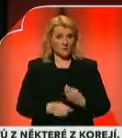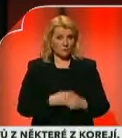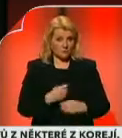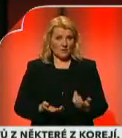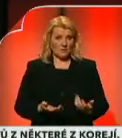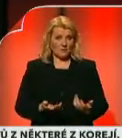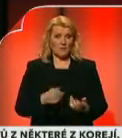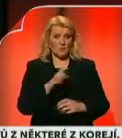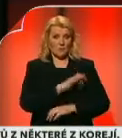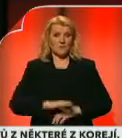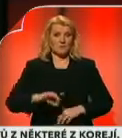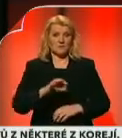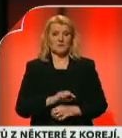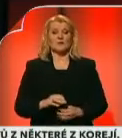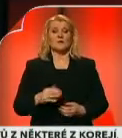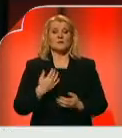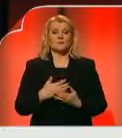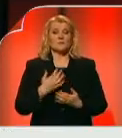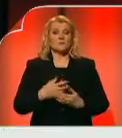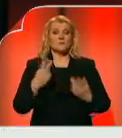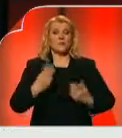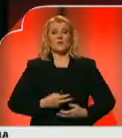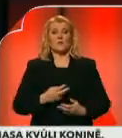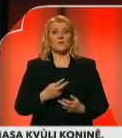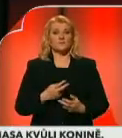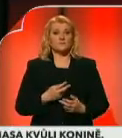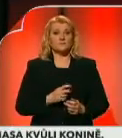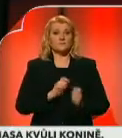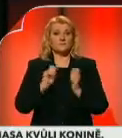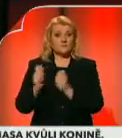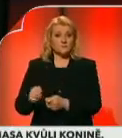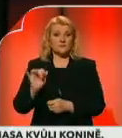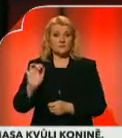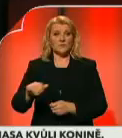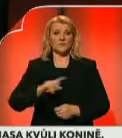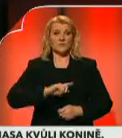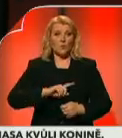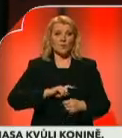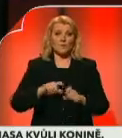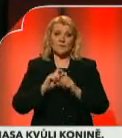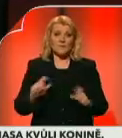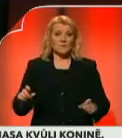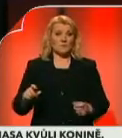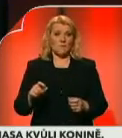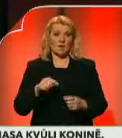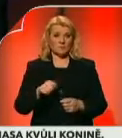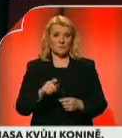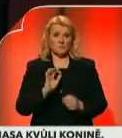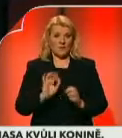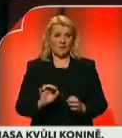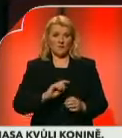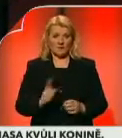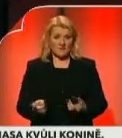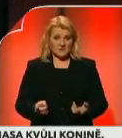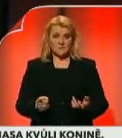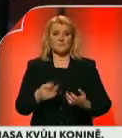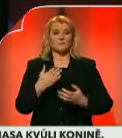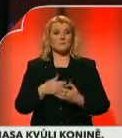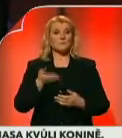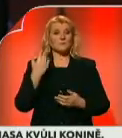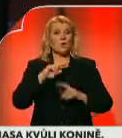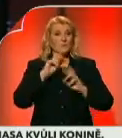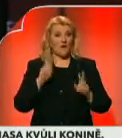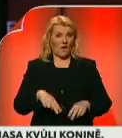si to. Zákon o přesunu agendy ze státu do soukromí není. To není moje námitka, to jsou námitky právníků, třeba opozice, kteří vypracovali